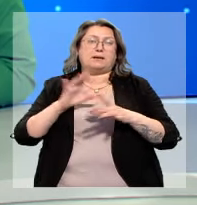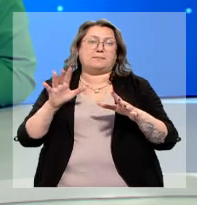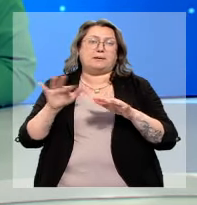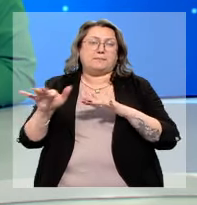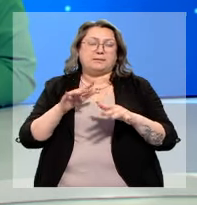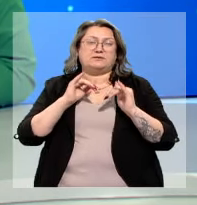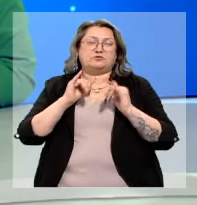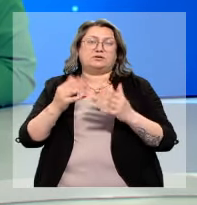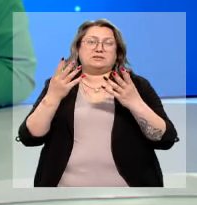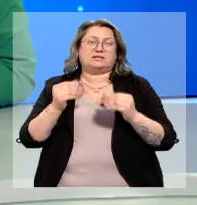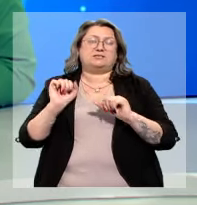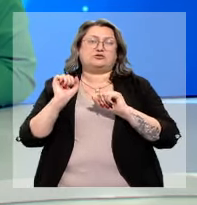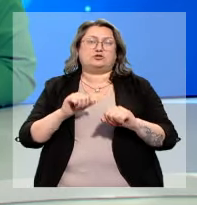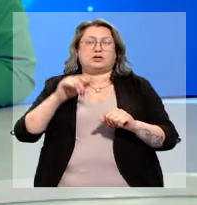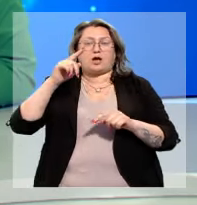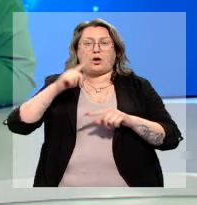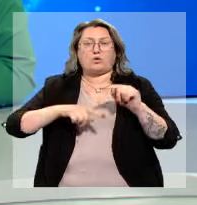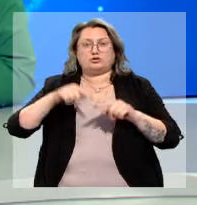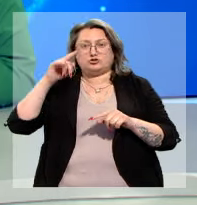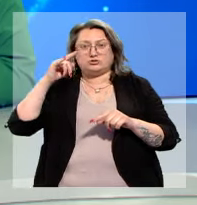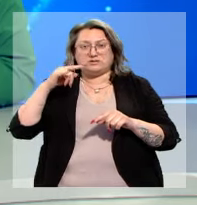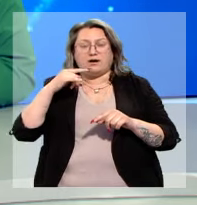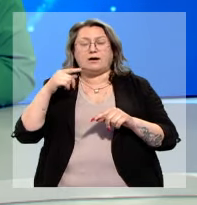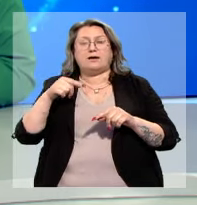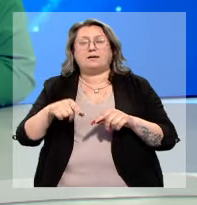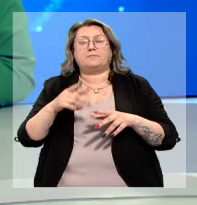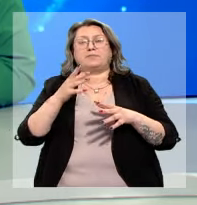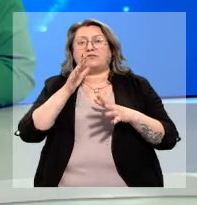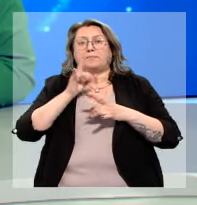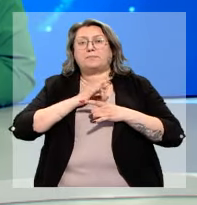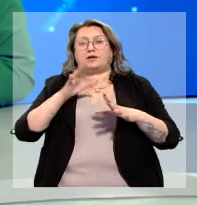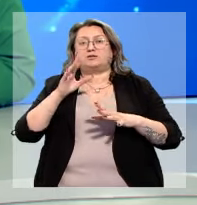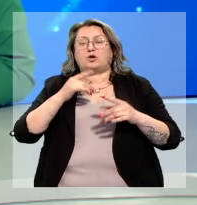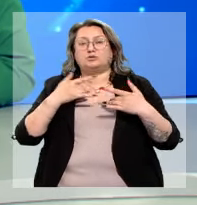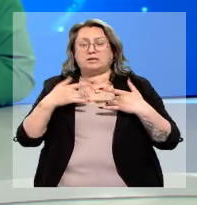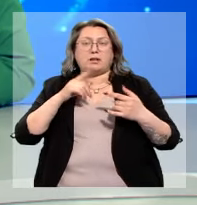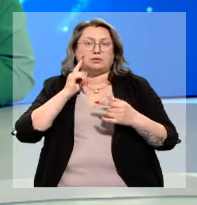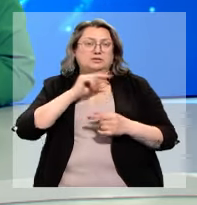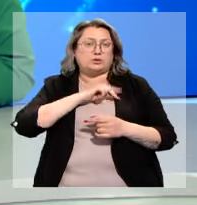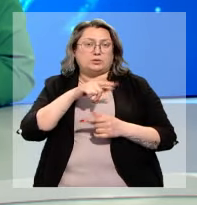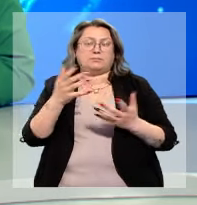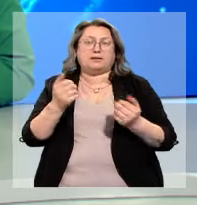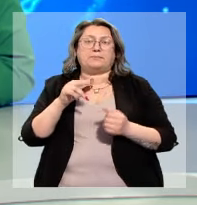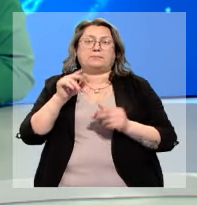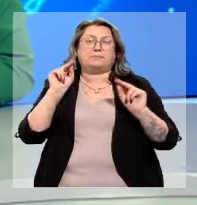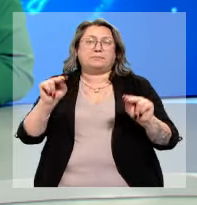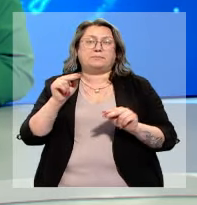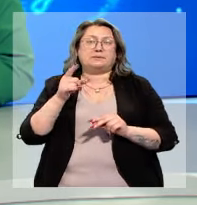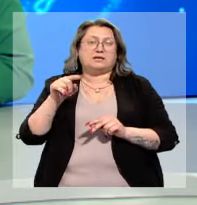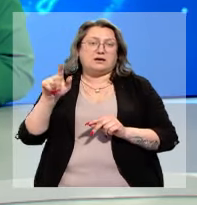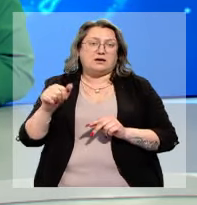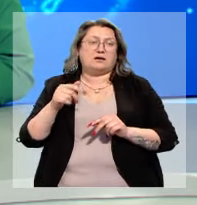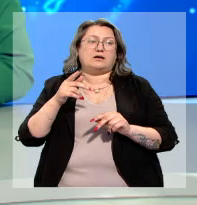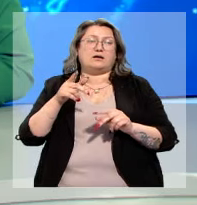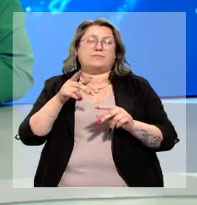мероприятие, посвященное Дню защитников Отечества. В ходе праздничного концерта молодые сотрудники приняли присягу.